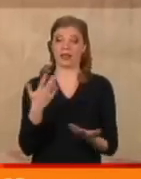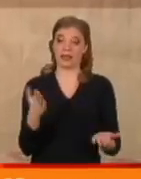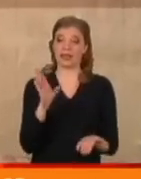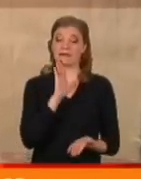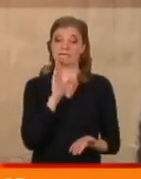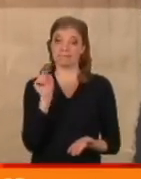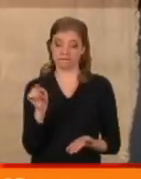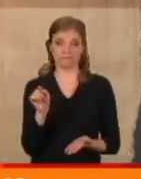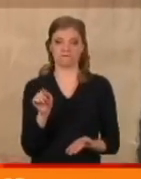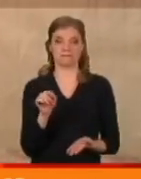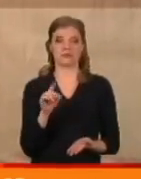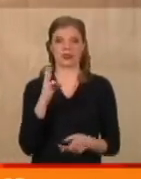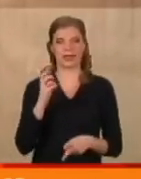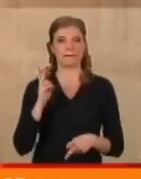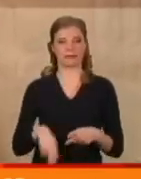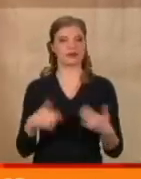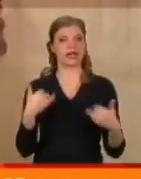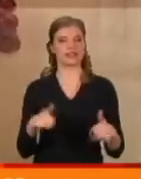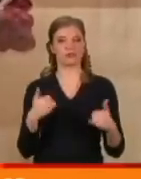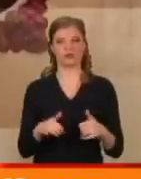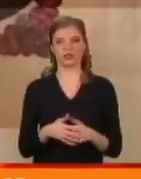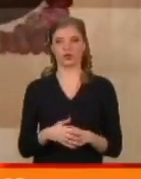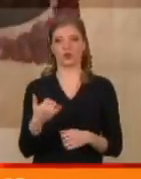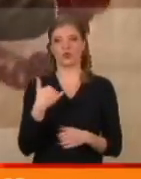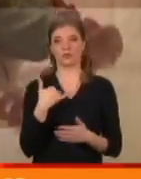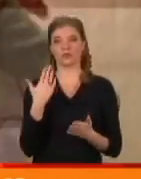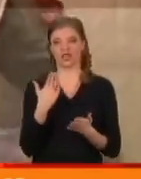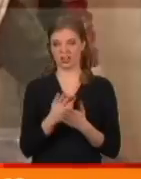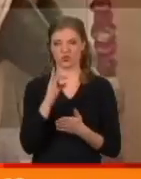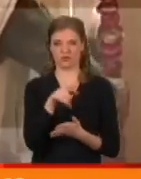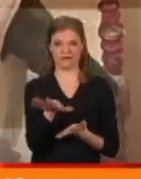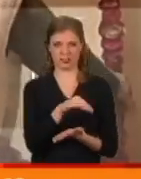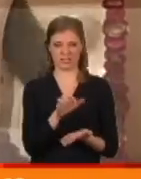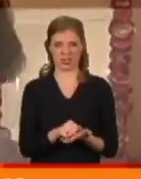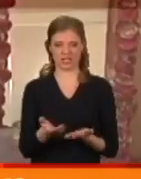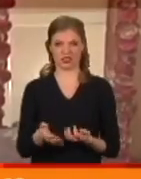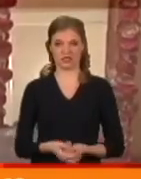Любов Борисівна не припиняє дивувати. У нас відсотки є, але не зайняті всі.